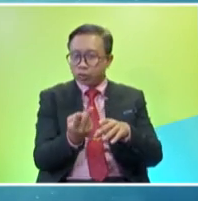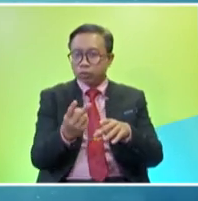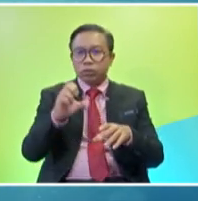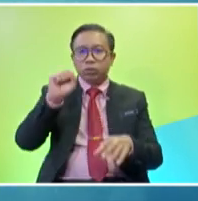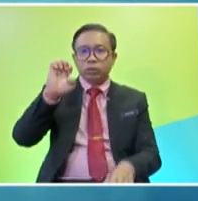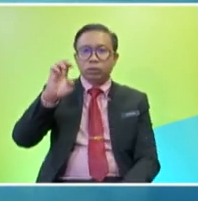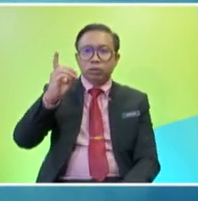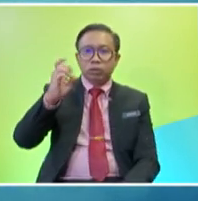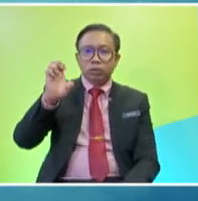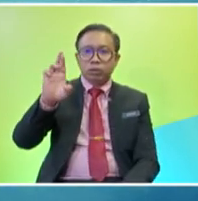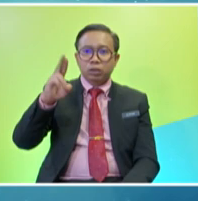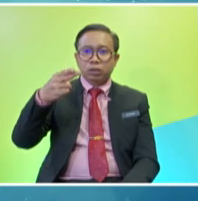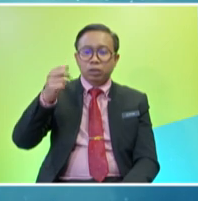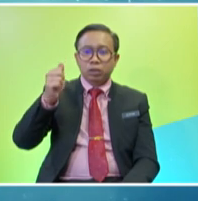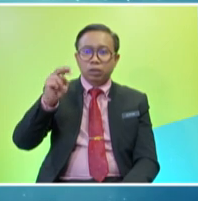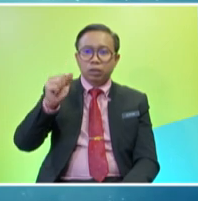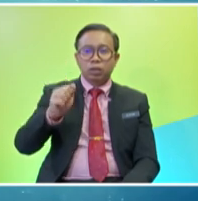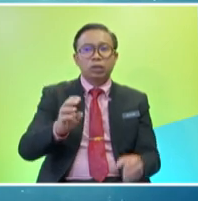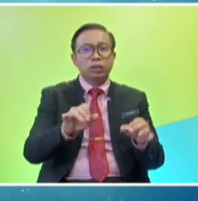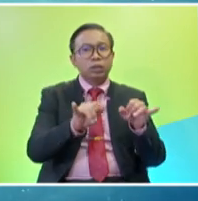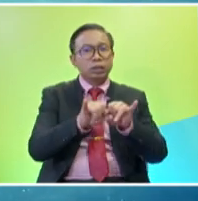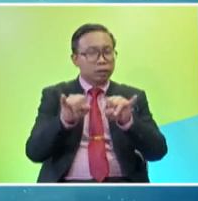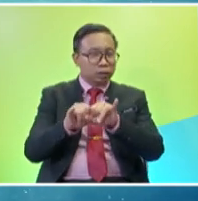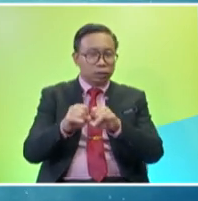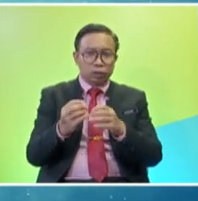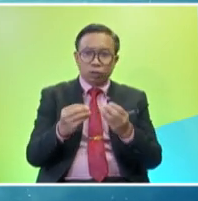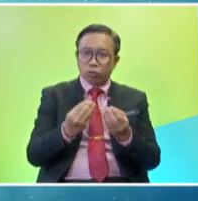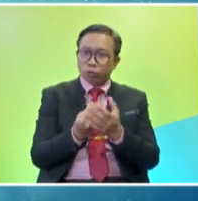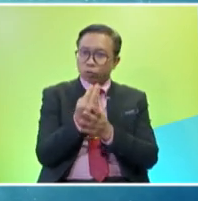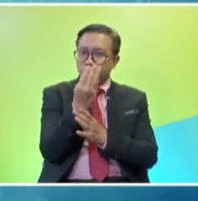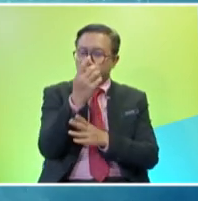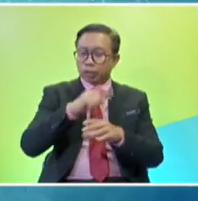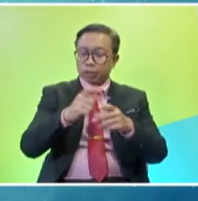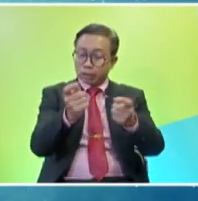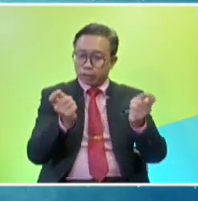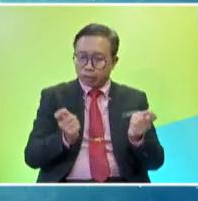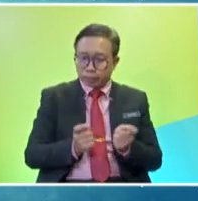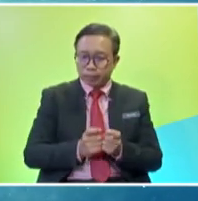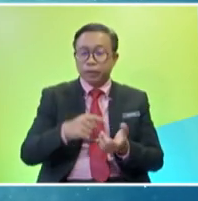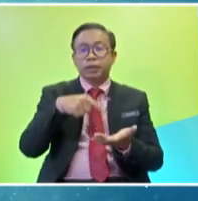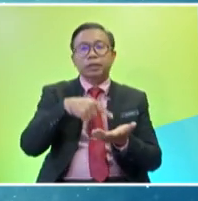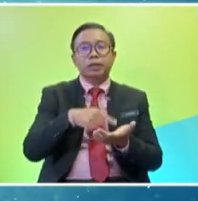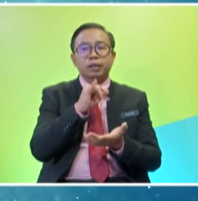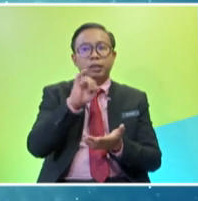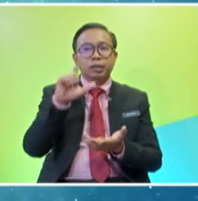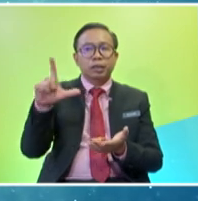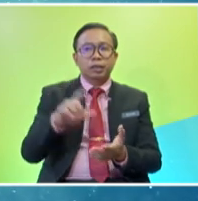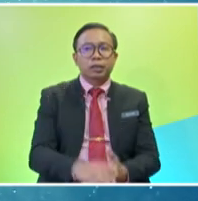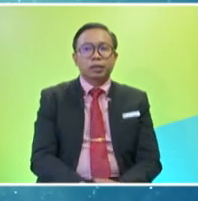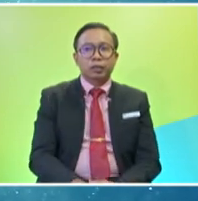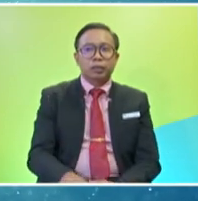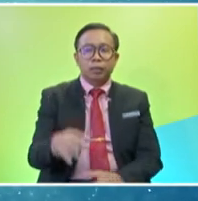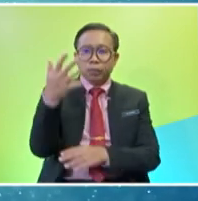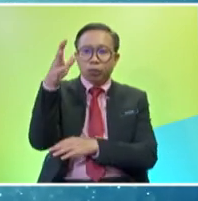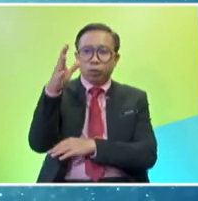jenis tumbuh-tumbuhan jenis tumbuh-tumbuhan yang terdapat di kawasan hutan daun lurus sederhana adalah pokok